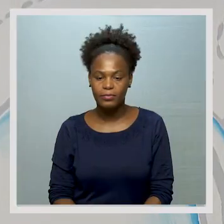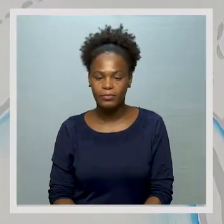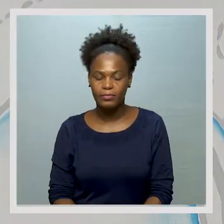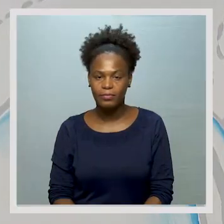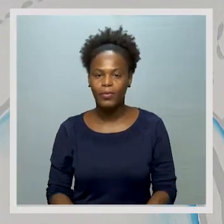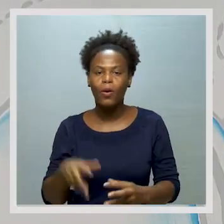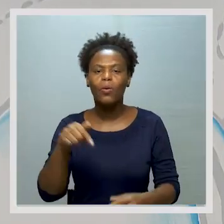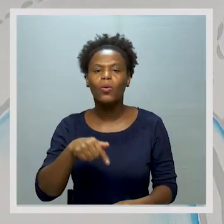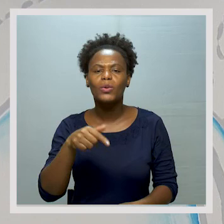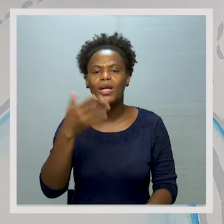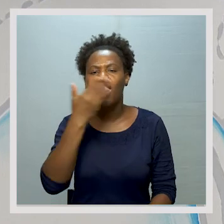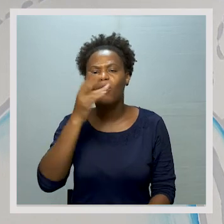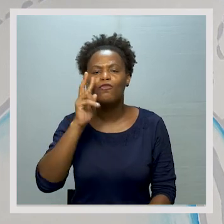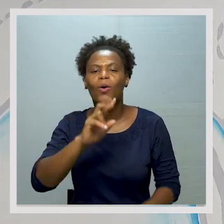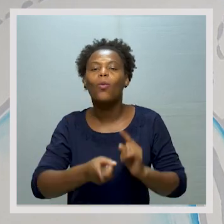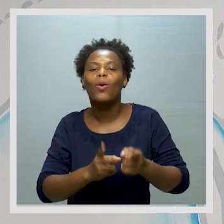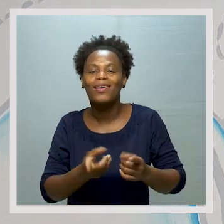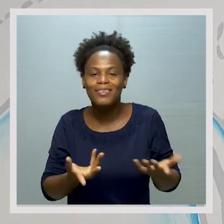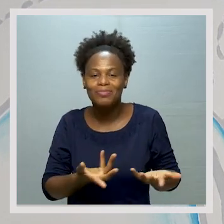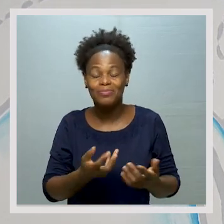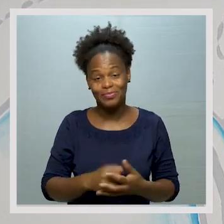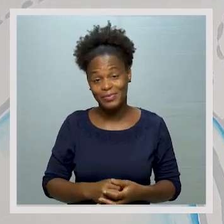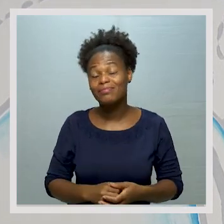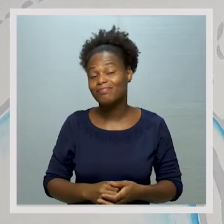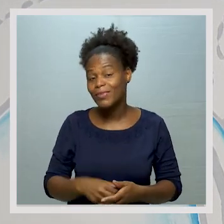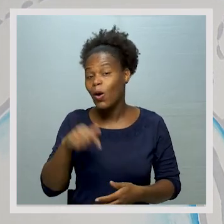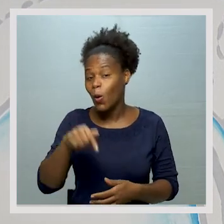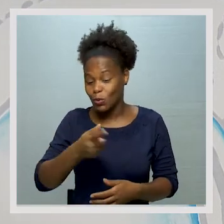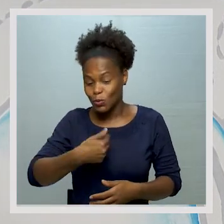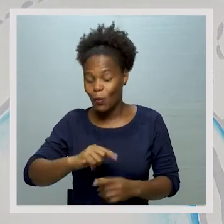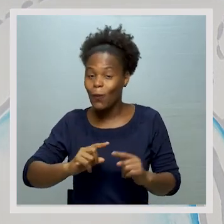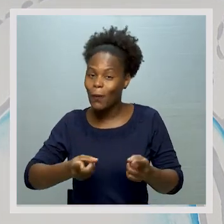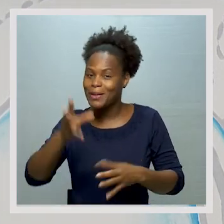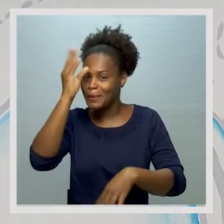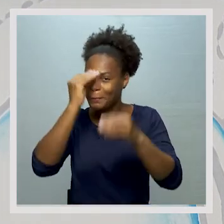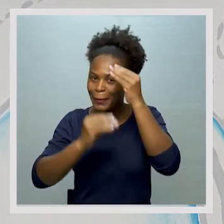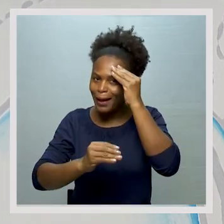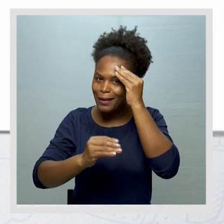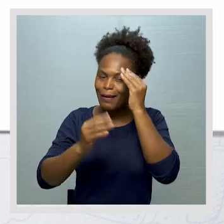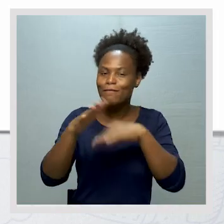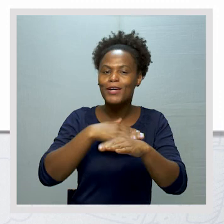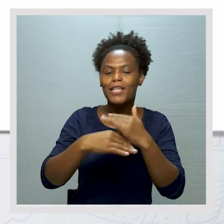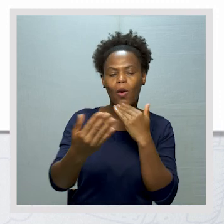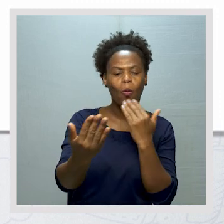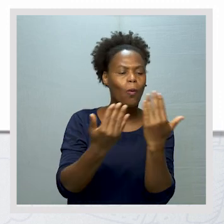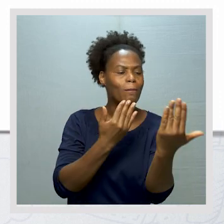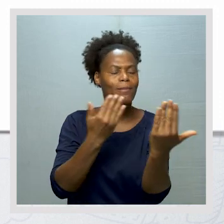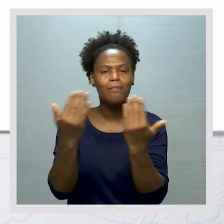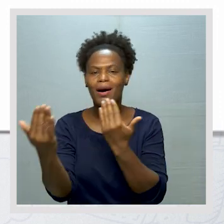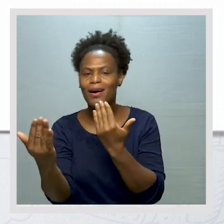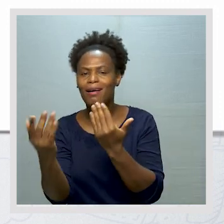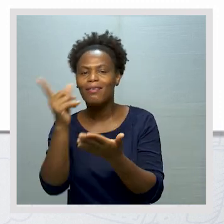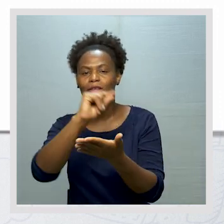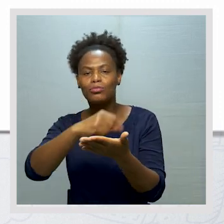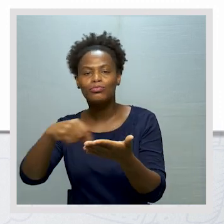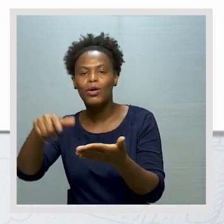Qu'est-ce qu'on a vu aujourd'hui? Aujourd'hui, on a commencé à apprendre à comparer et décrire